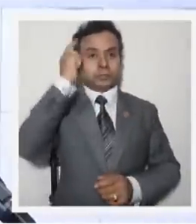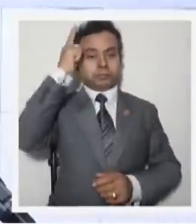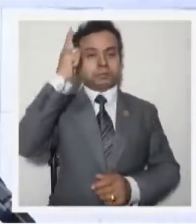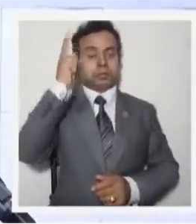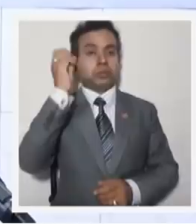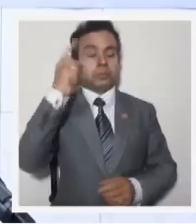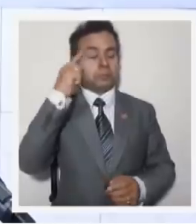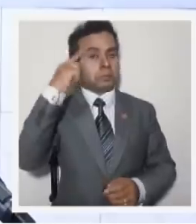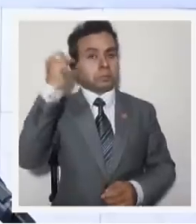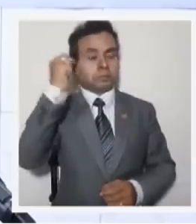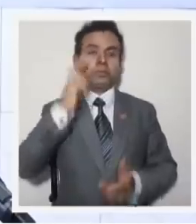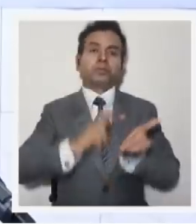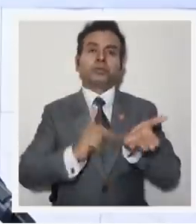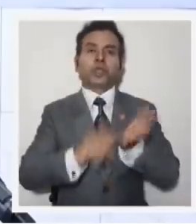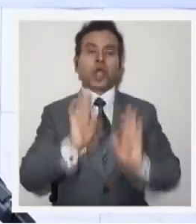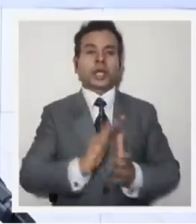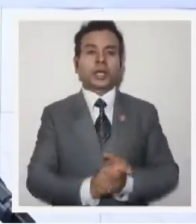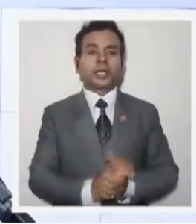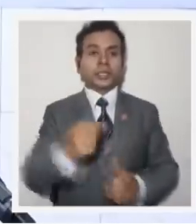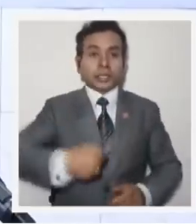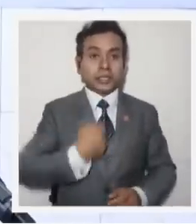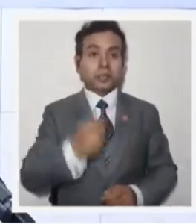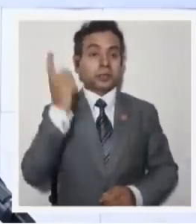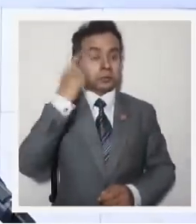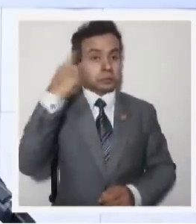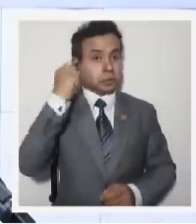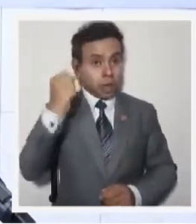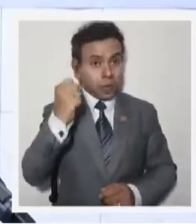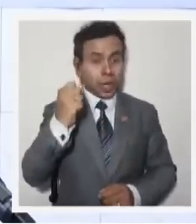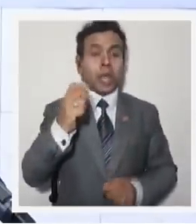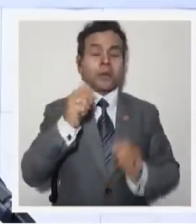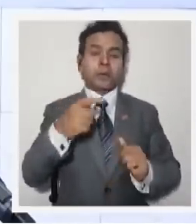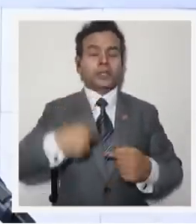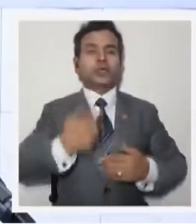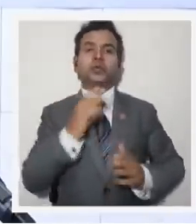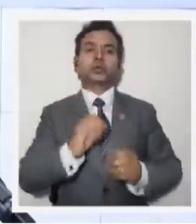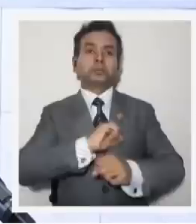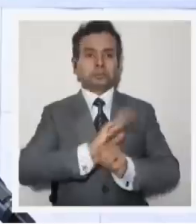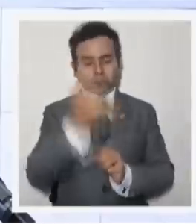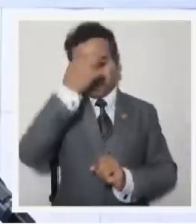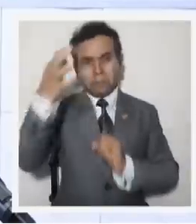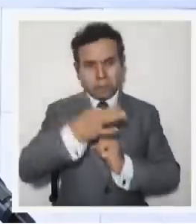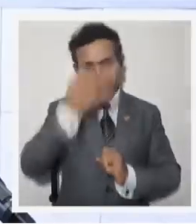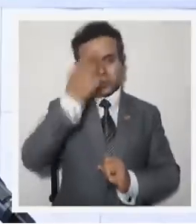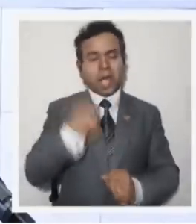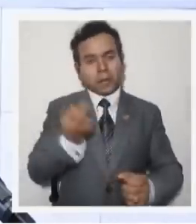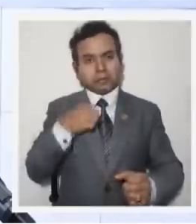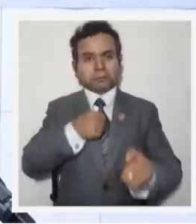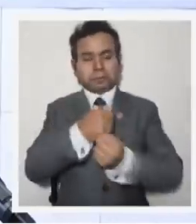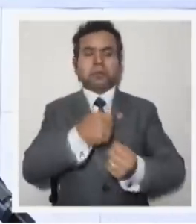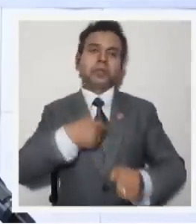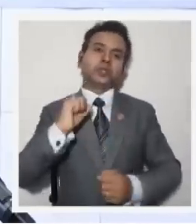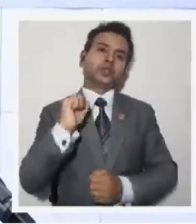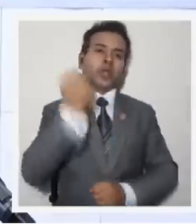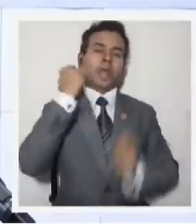জন্যই যেন আমরা অনেক বেশি সচেতন হই। সচেতনতার আর কোনো বিকল্প নাই, নিজেদেরকে সুস্থ রাখা, পরিবারকে সুস্থ রাখা